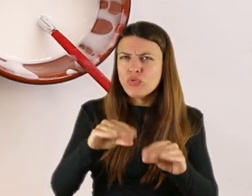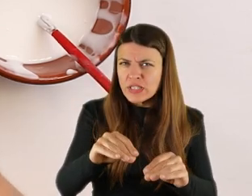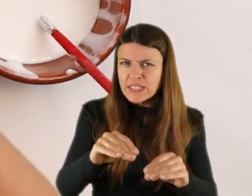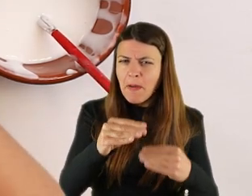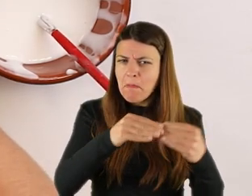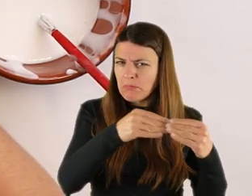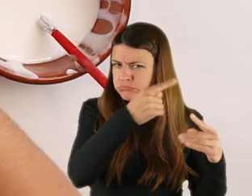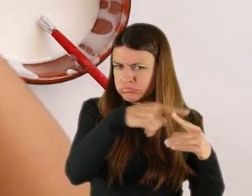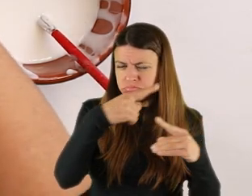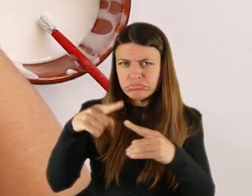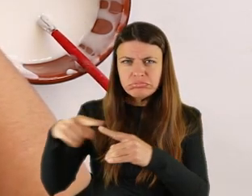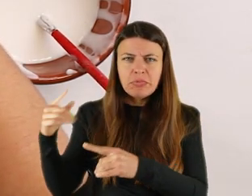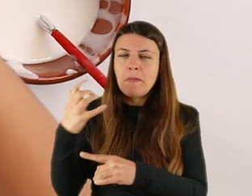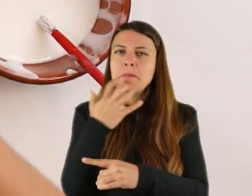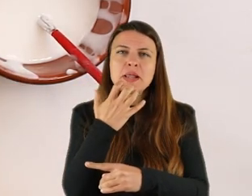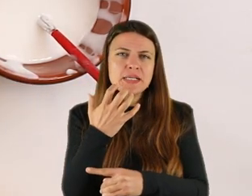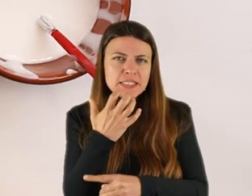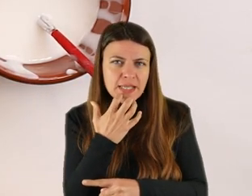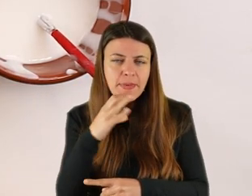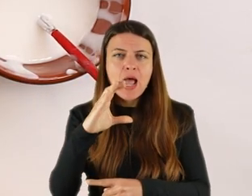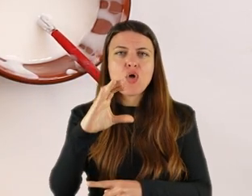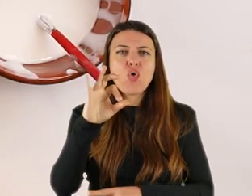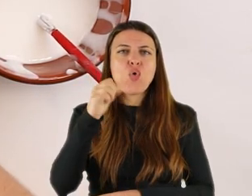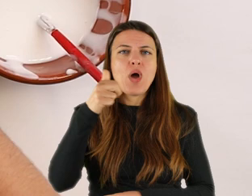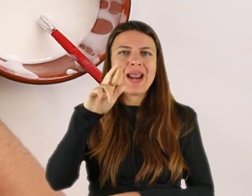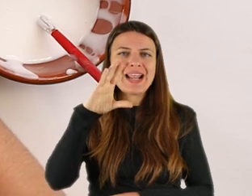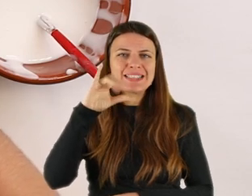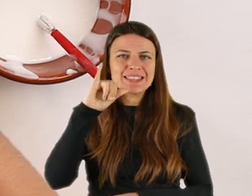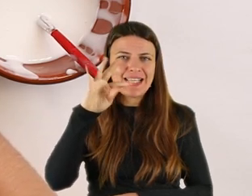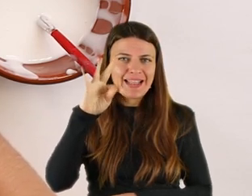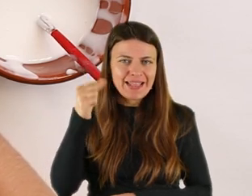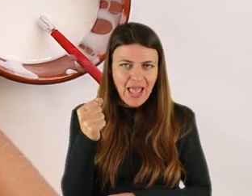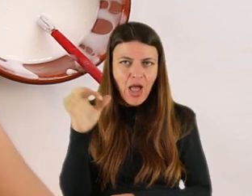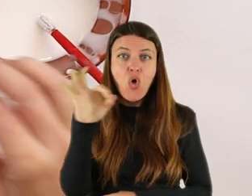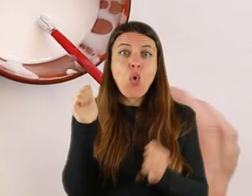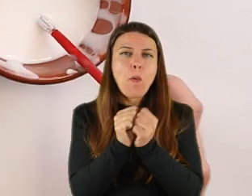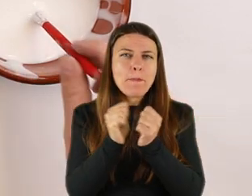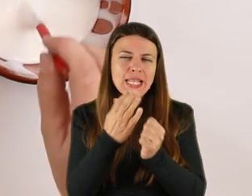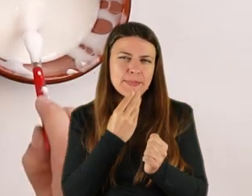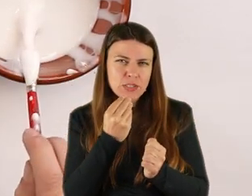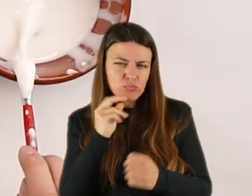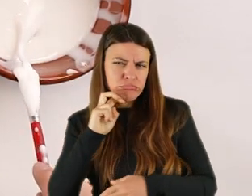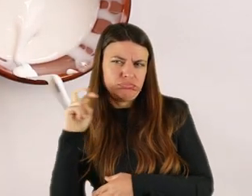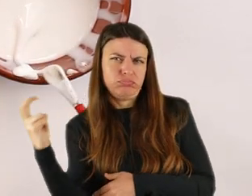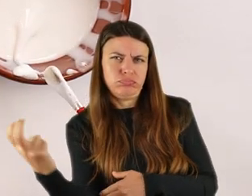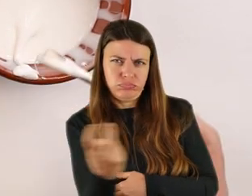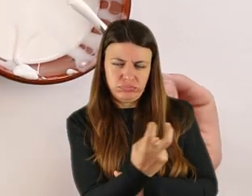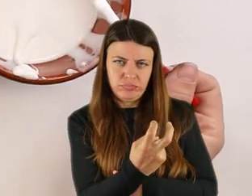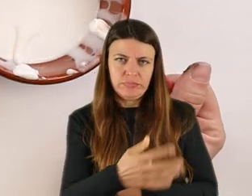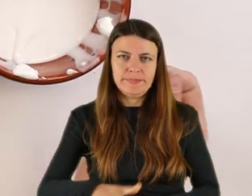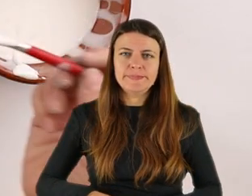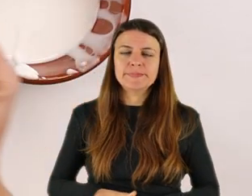podien utilitzar diversos materials. Podien utilitzar la quarsita, el basalt o pedres precioses.